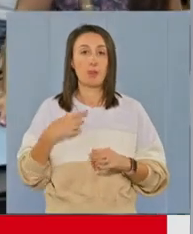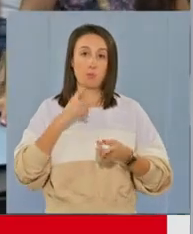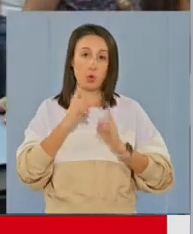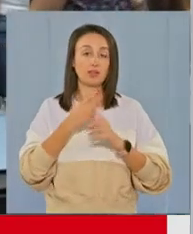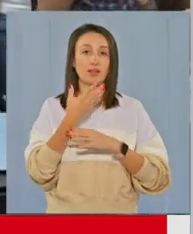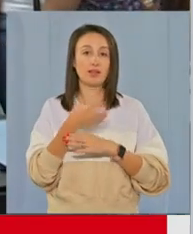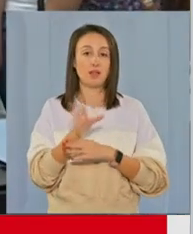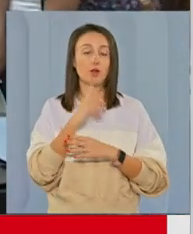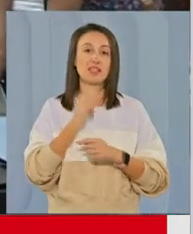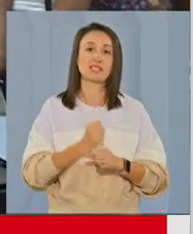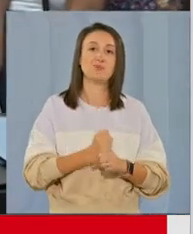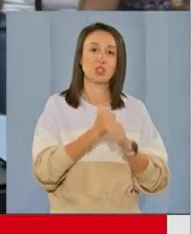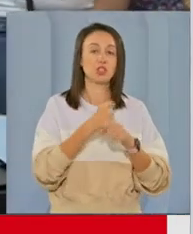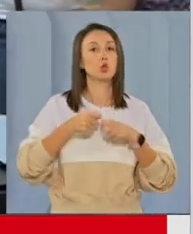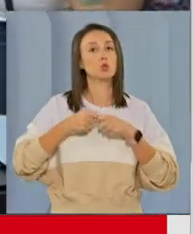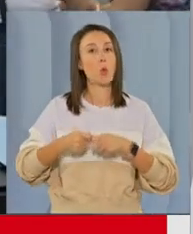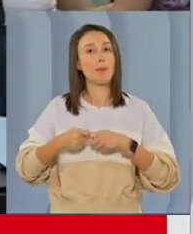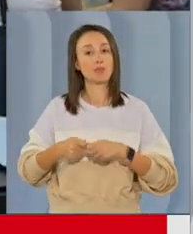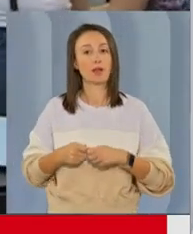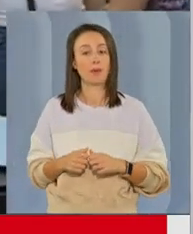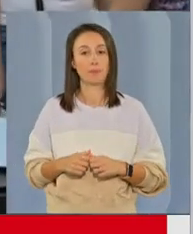politica națională de a sprijini doamnele